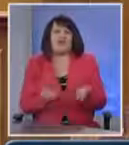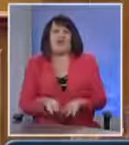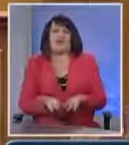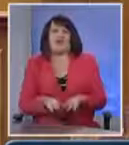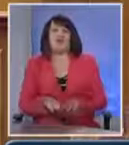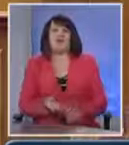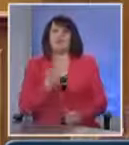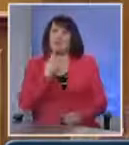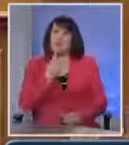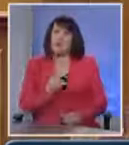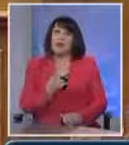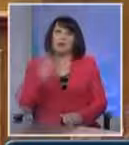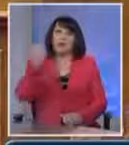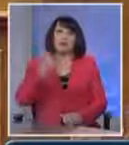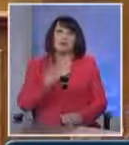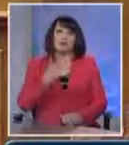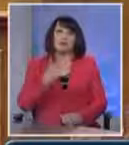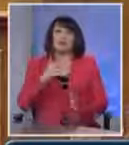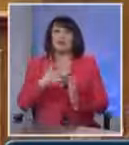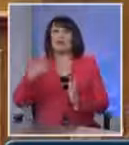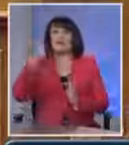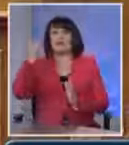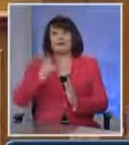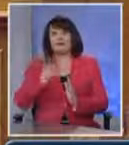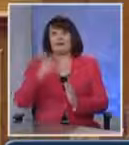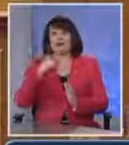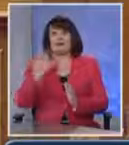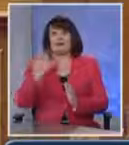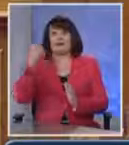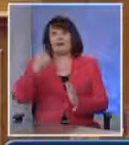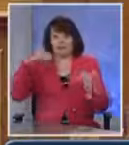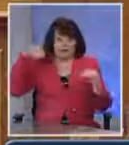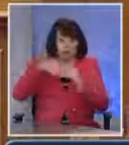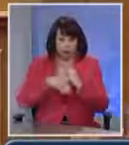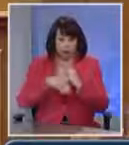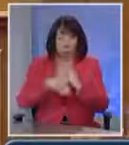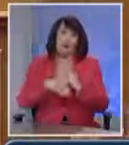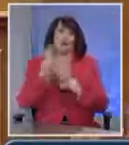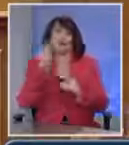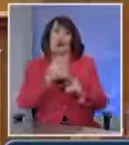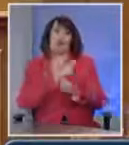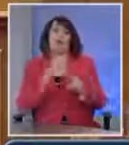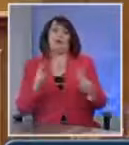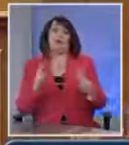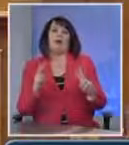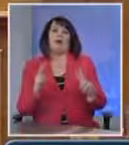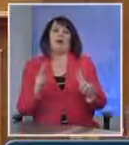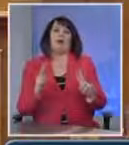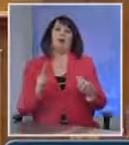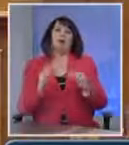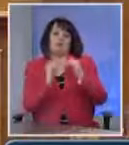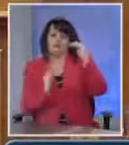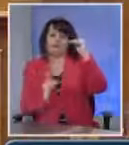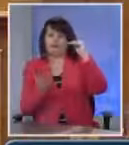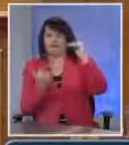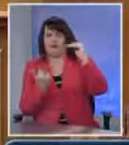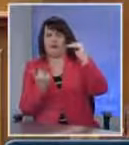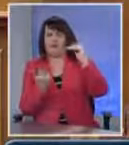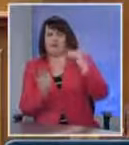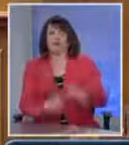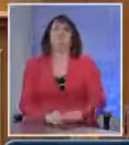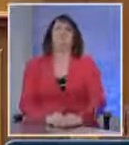ποσοστά κατάρρευσης κάτω του 15%, κάτω του 25%, οπότε είναι σαφές ότι κανείς δεν έχει το προβάδισμα.